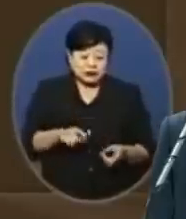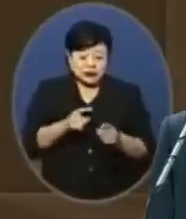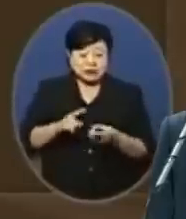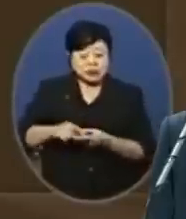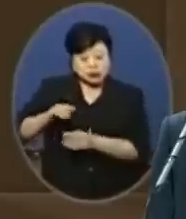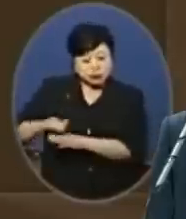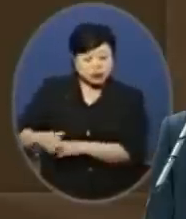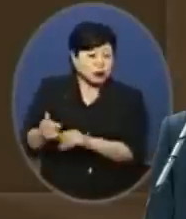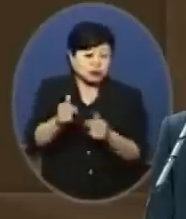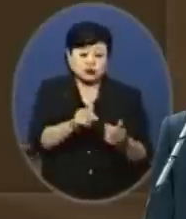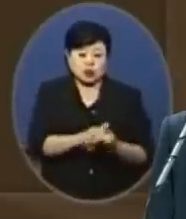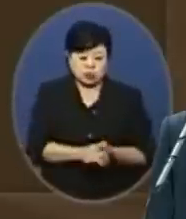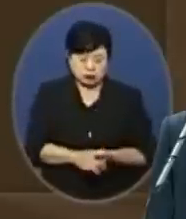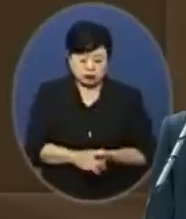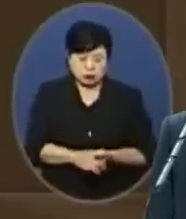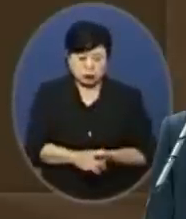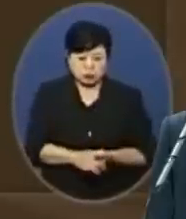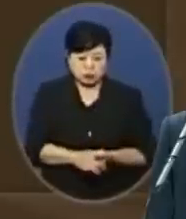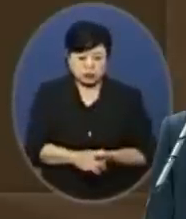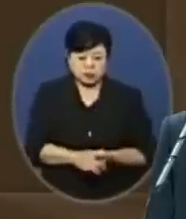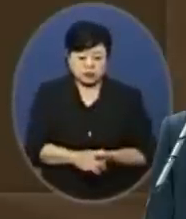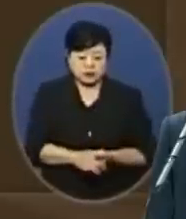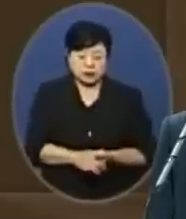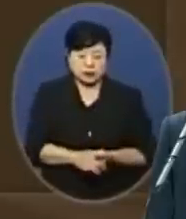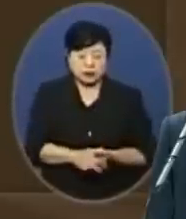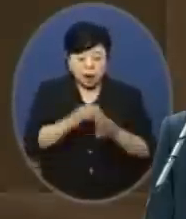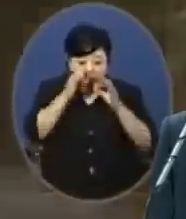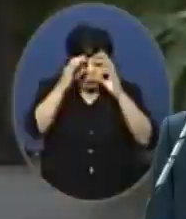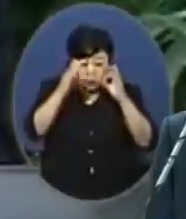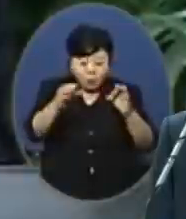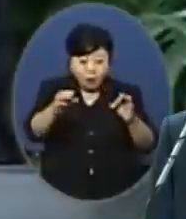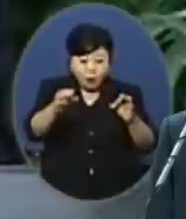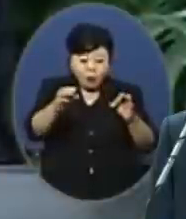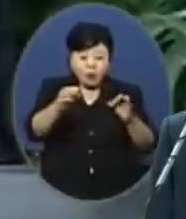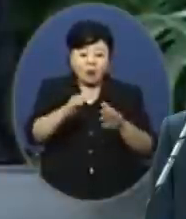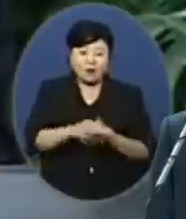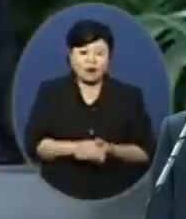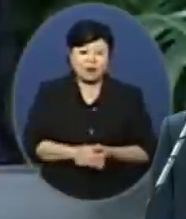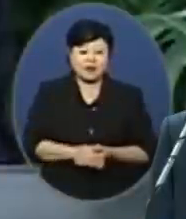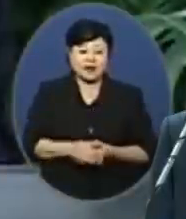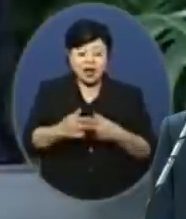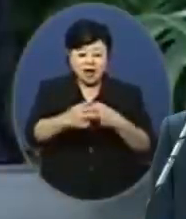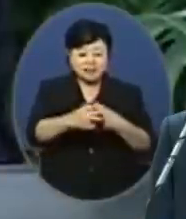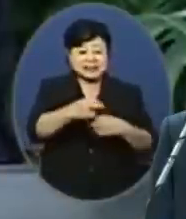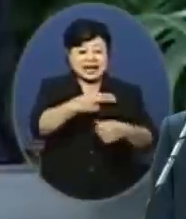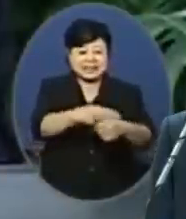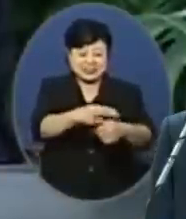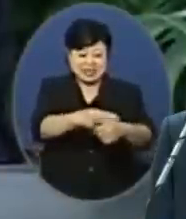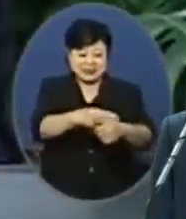내버려 놓으면 죽습니다. 그것을 보고 의사 선생님이